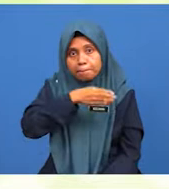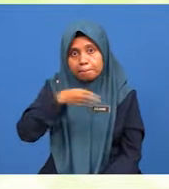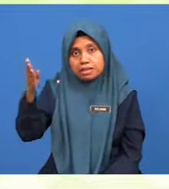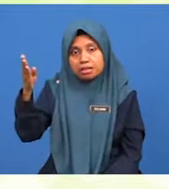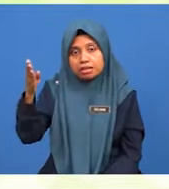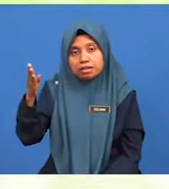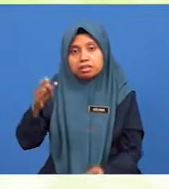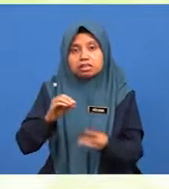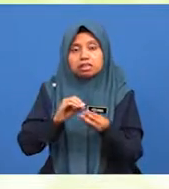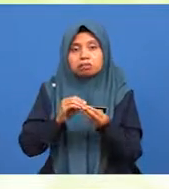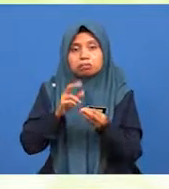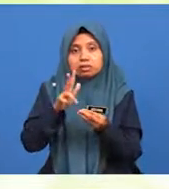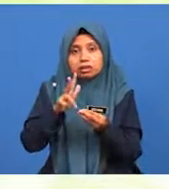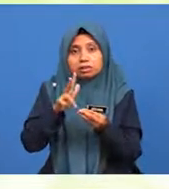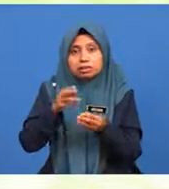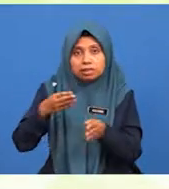Sebilah gergaji.